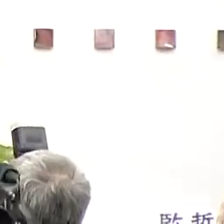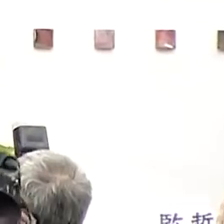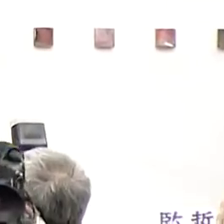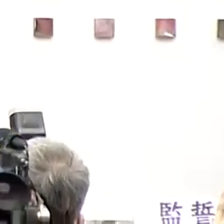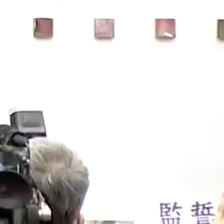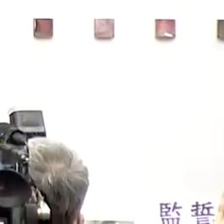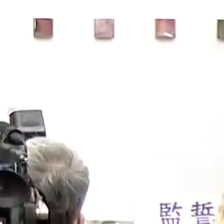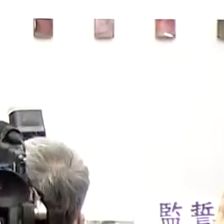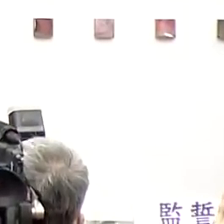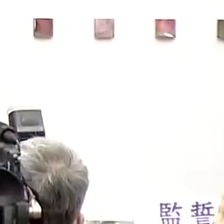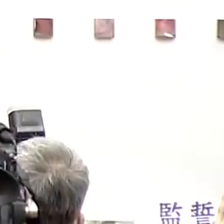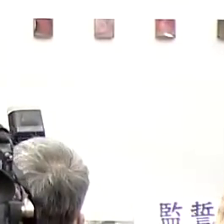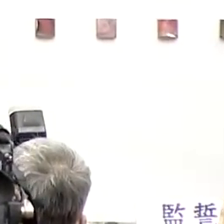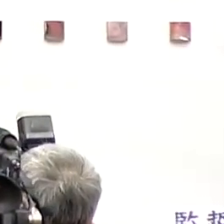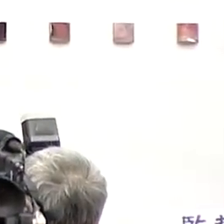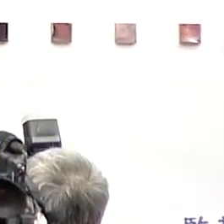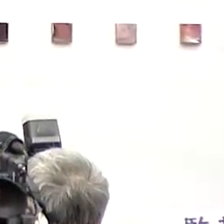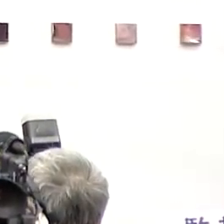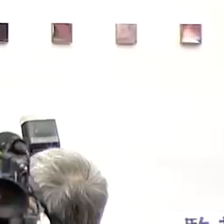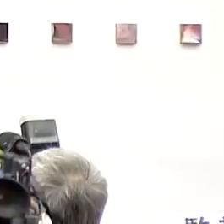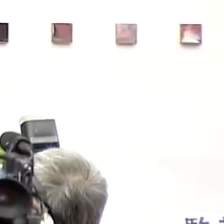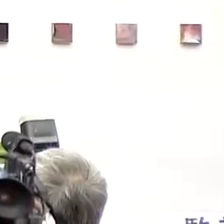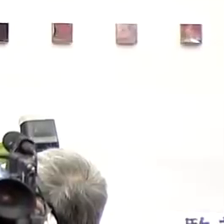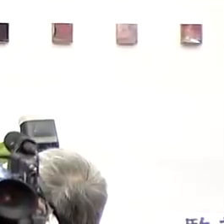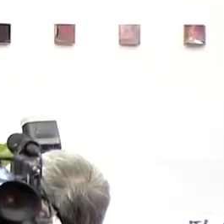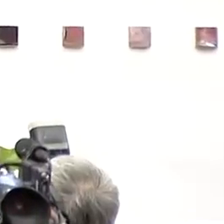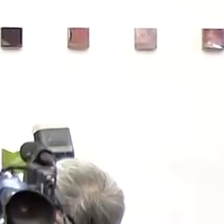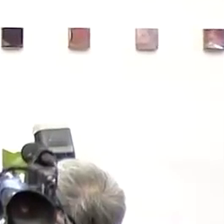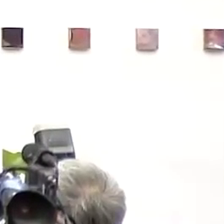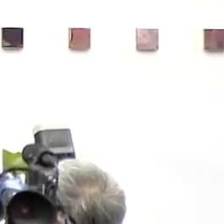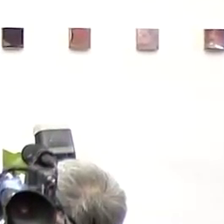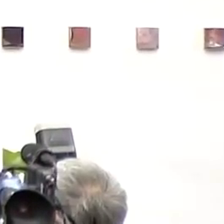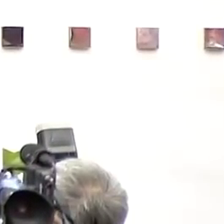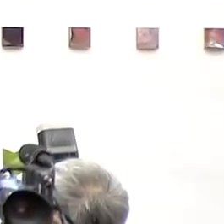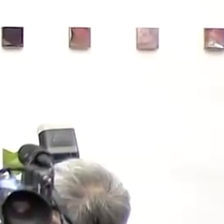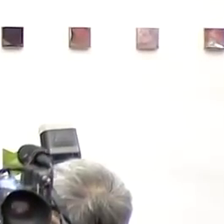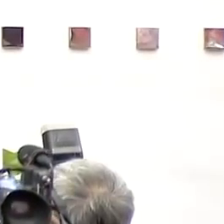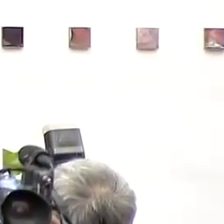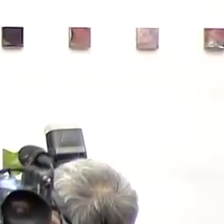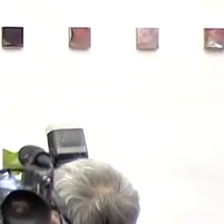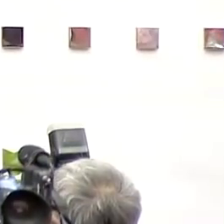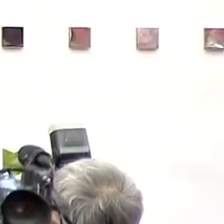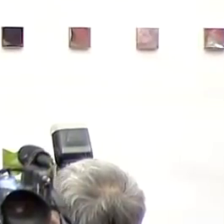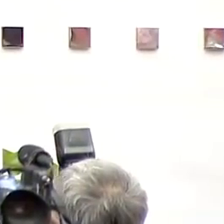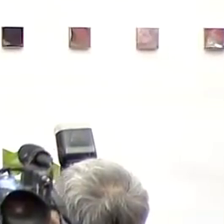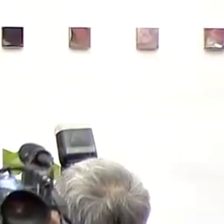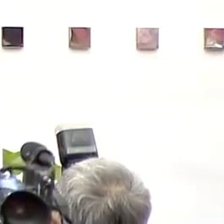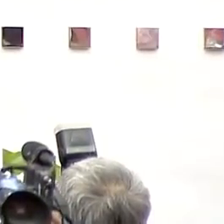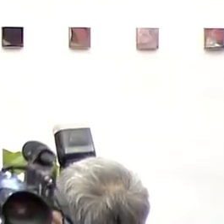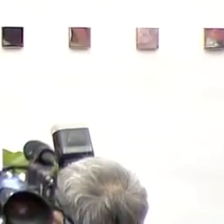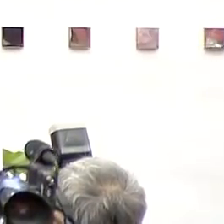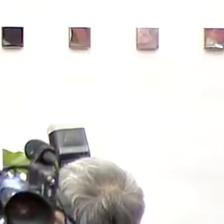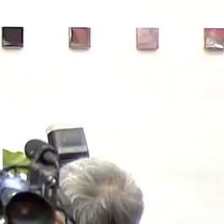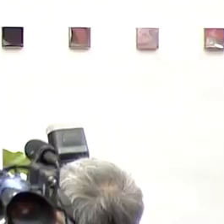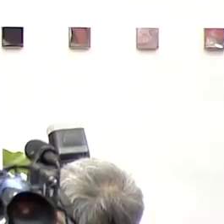首先欢迎我们各位议员的当选人来宣誓。本人非常的荣幸，依地制